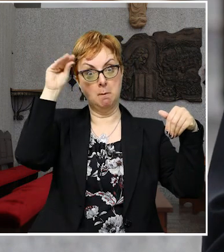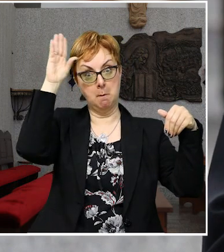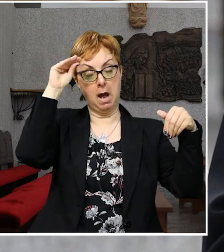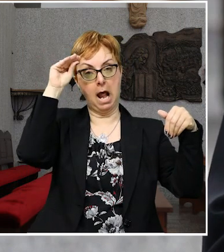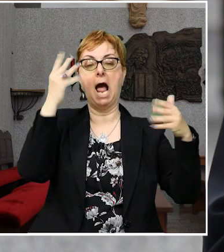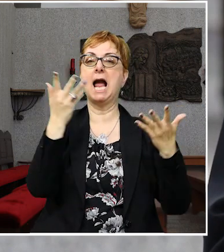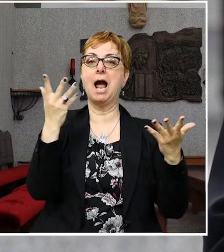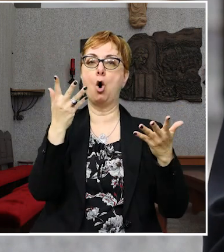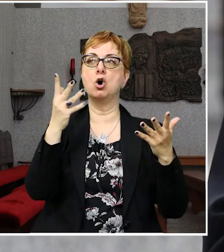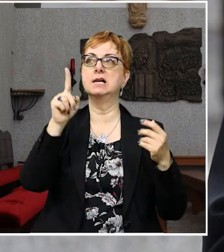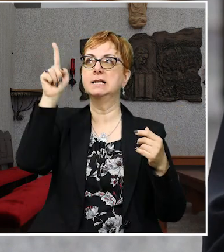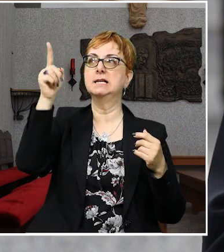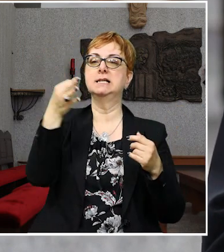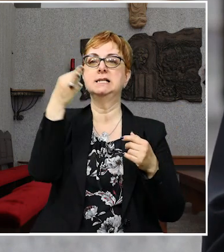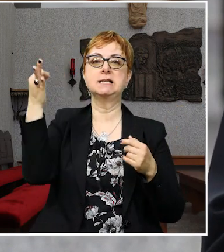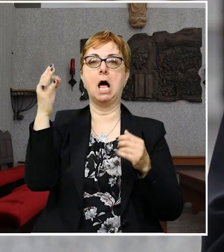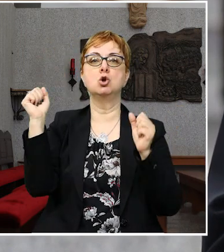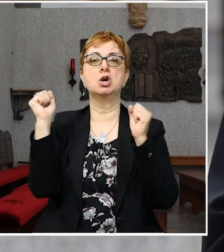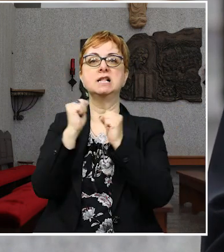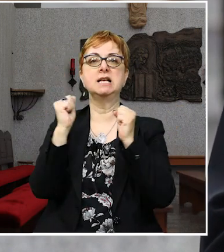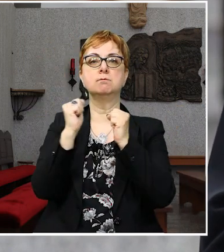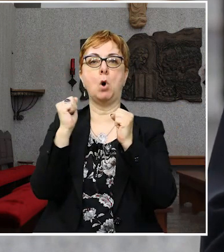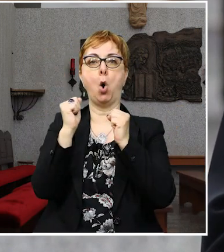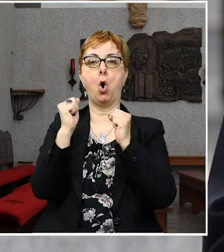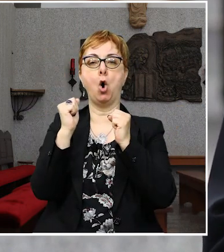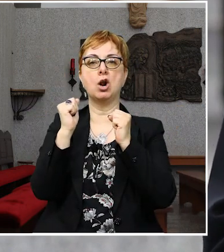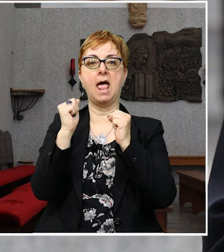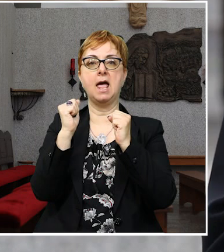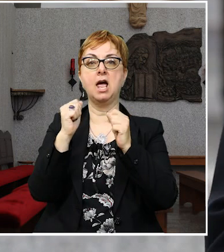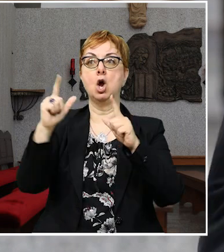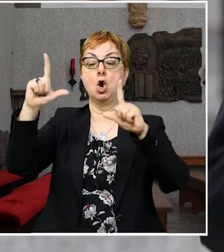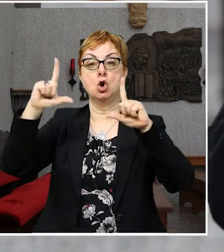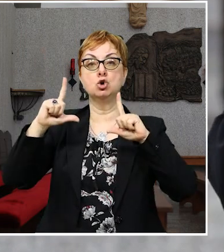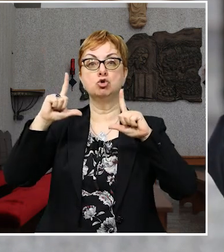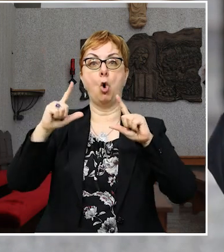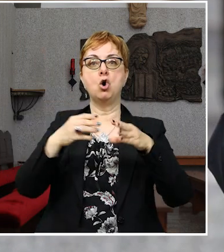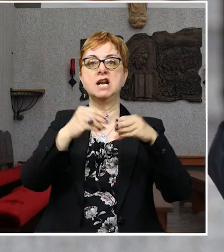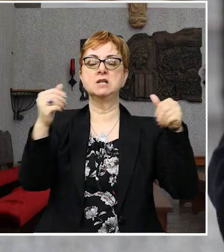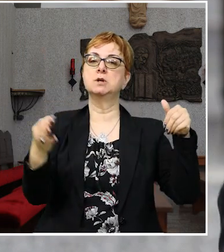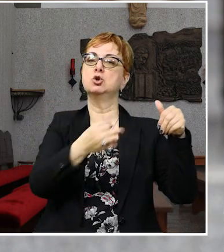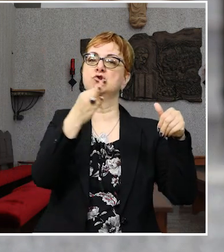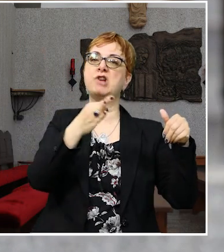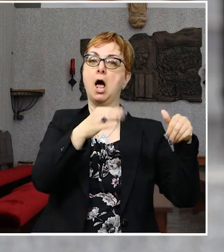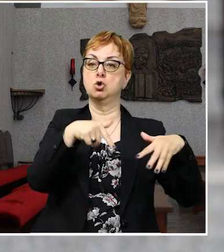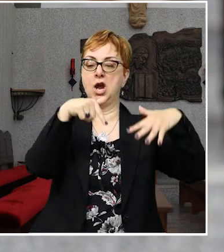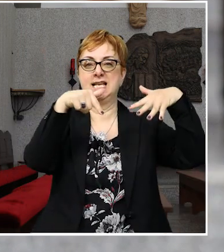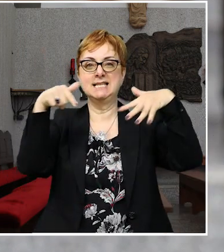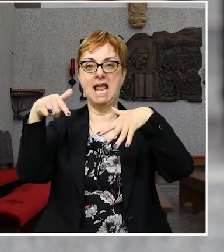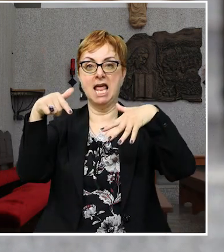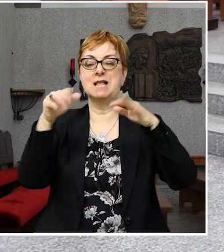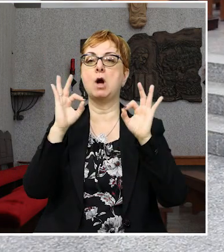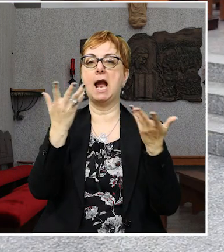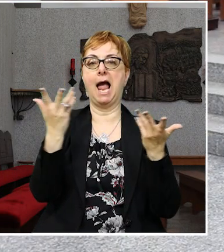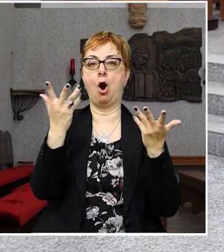il santo timore di Dio. Ecco il settimo dei doni dello Spirito Santo, il santo timore di